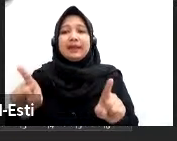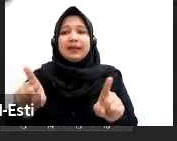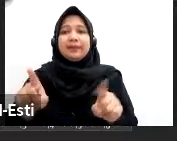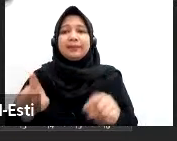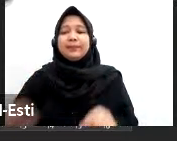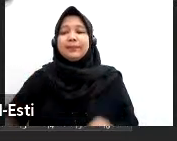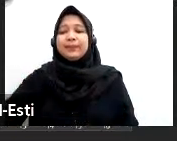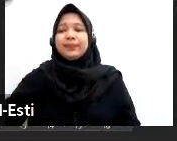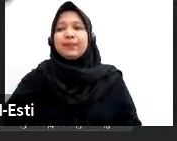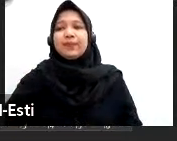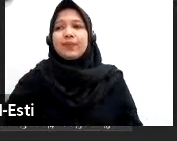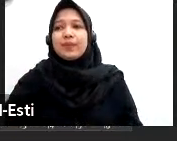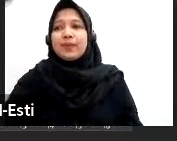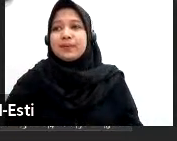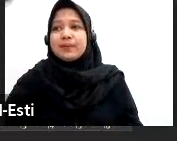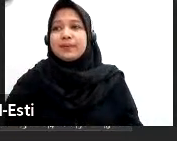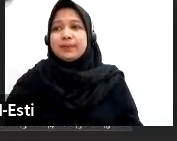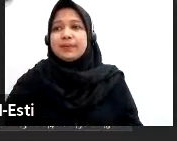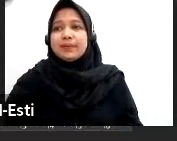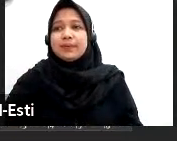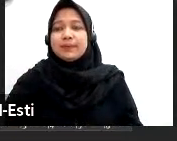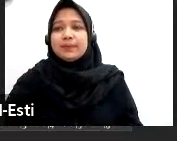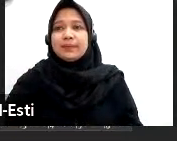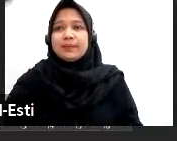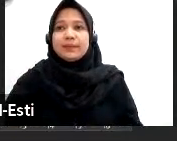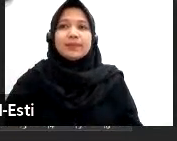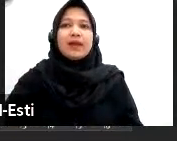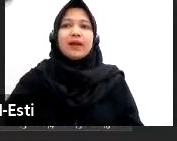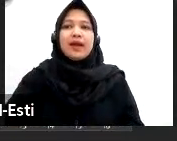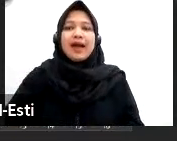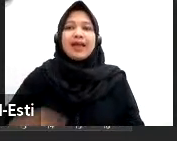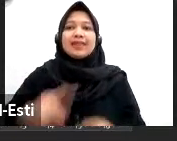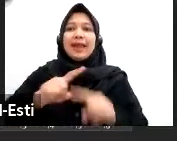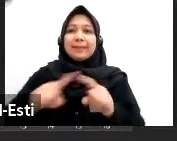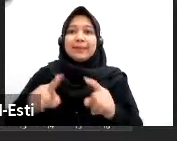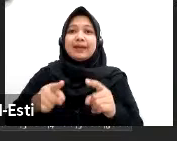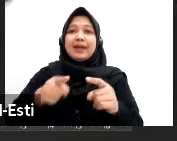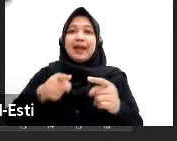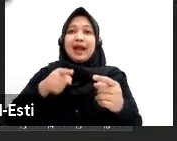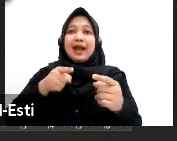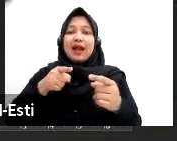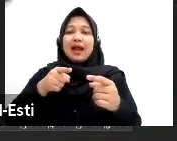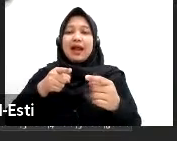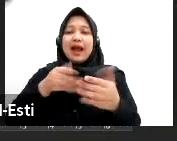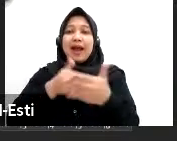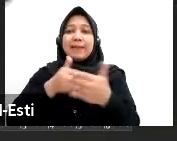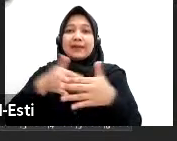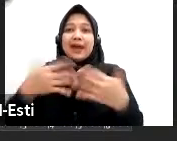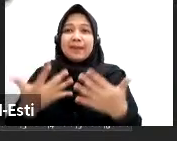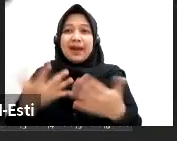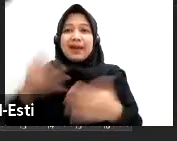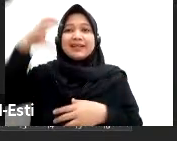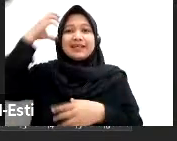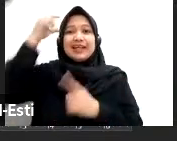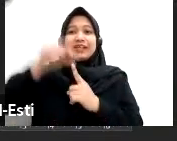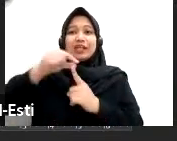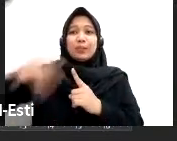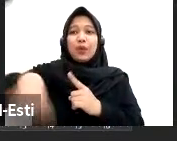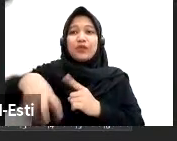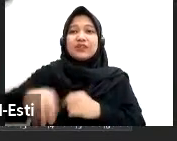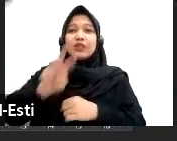yang menjadi hambatan disini bahwa dinas kita yang membidangi perdagangan di provinsi hanya 34 dan tidak